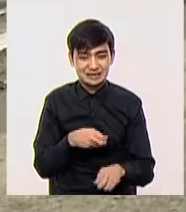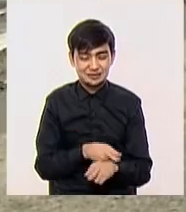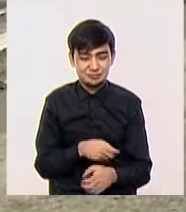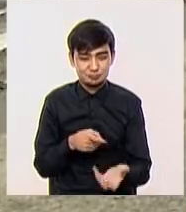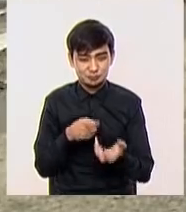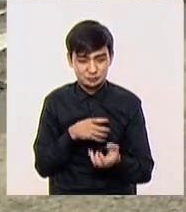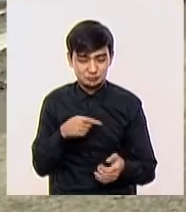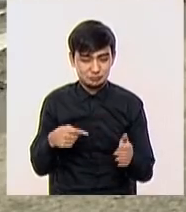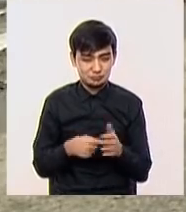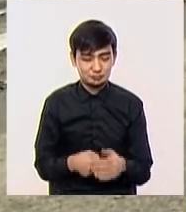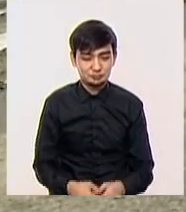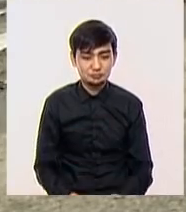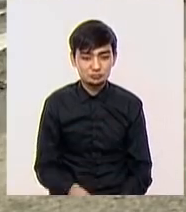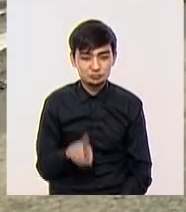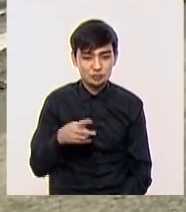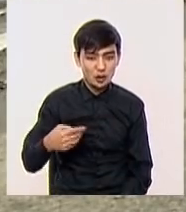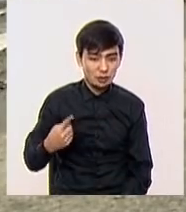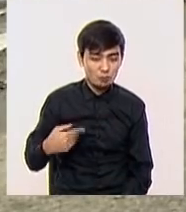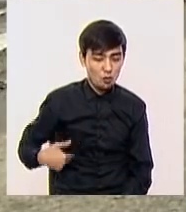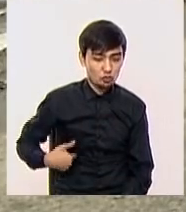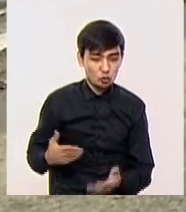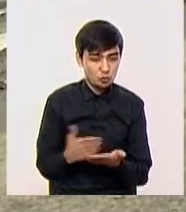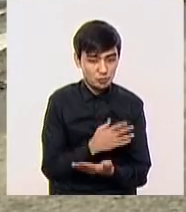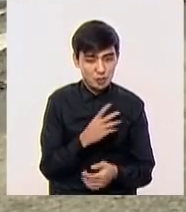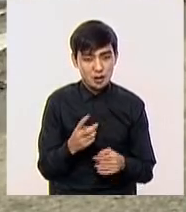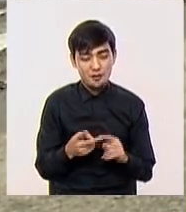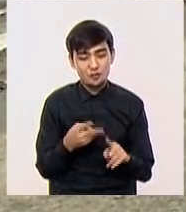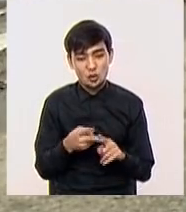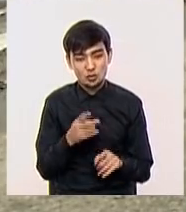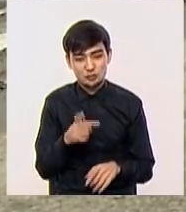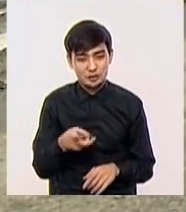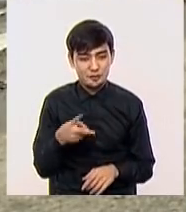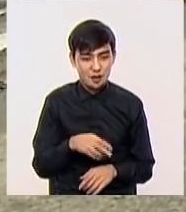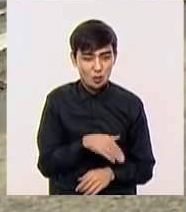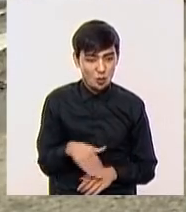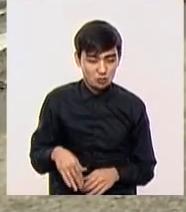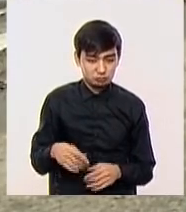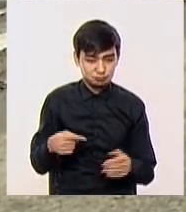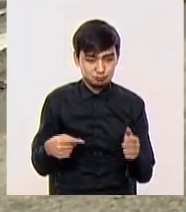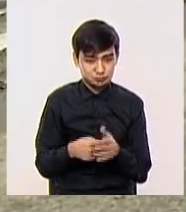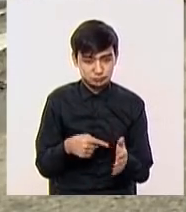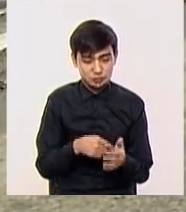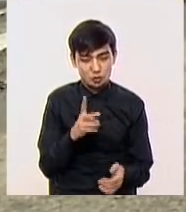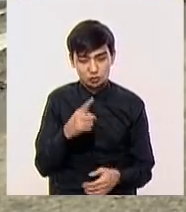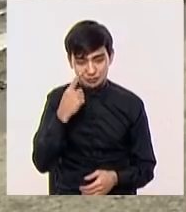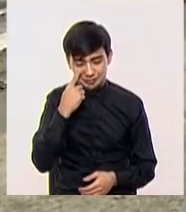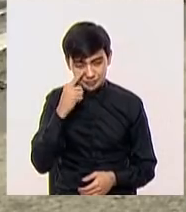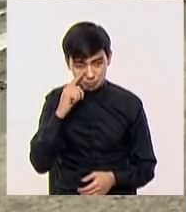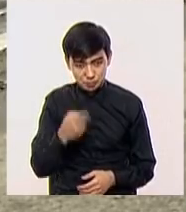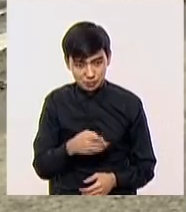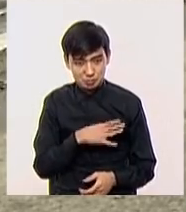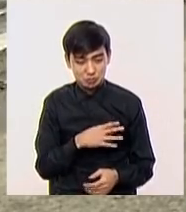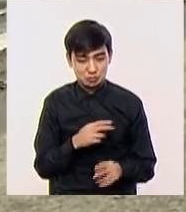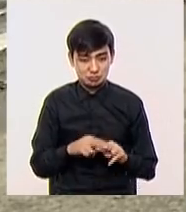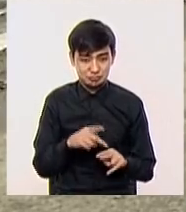тұр үшін. Бірінің бір бүйрегін алып тастаған, екіншісінің екі аяғын оқ жұлып кеткен тағы бірінің көзі шыққан. Осындай